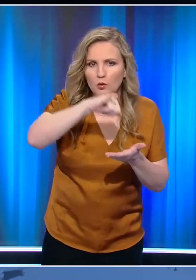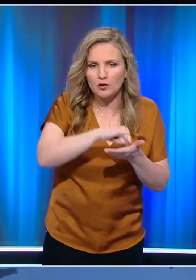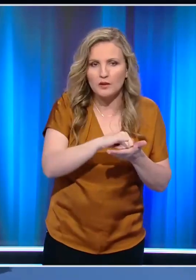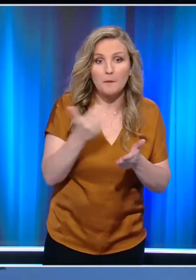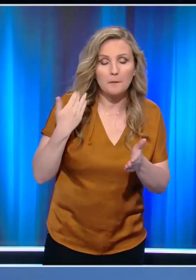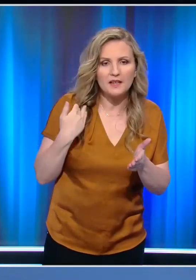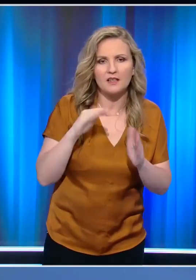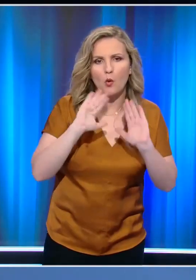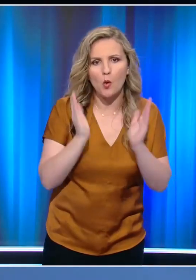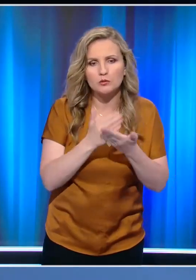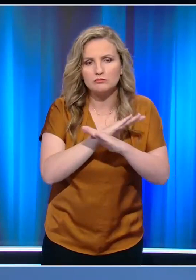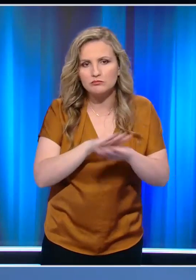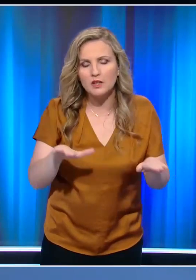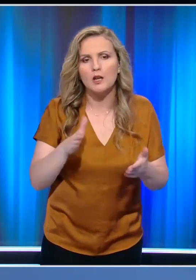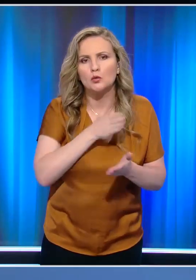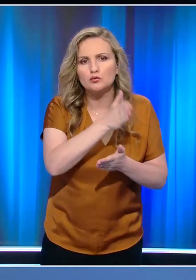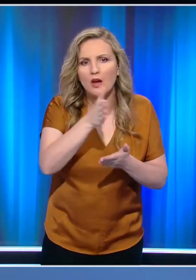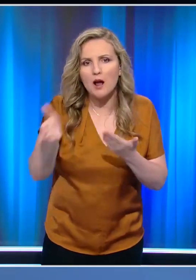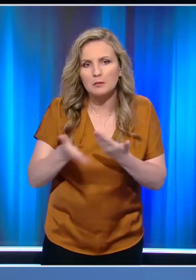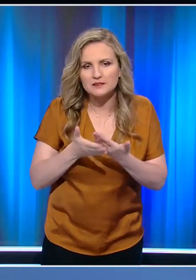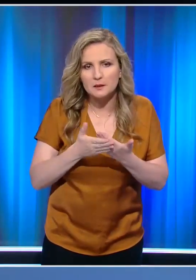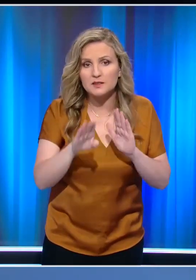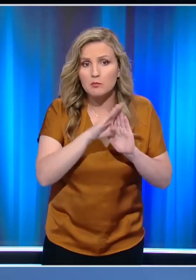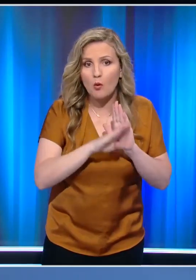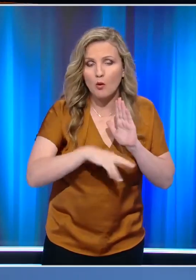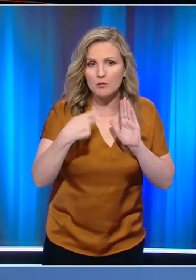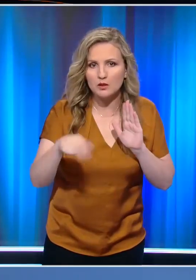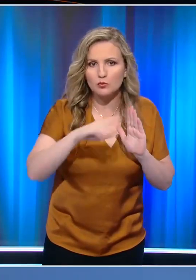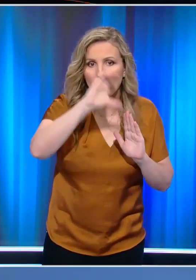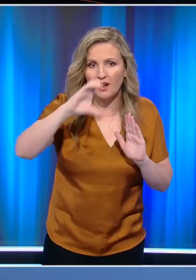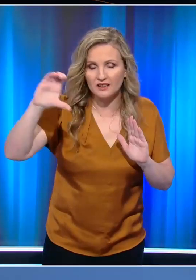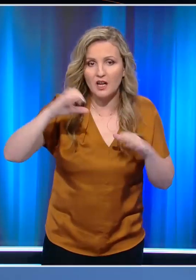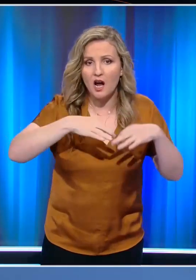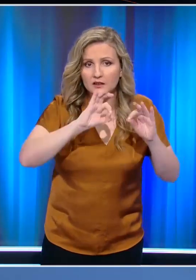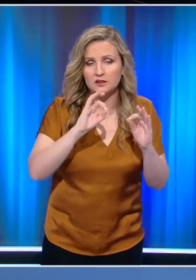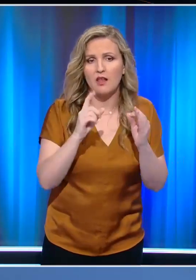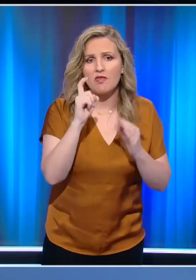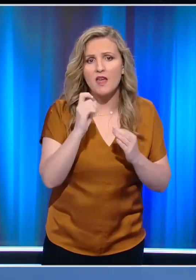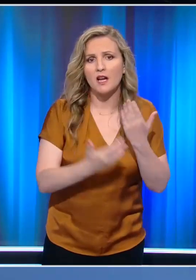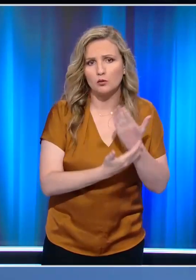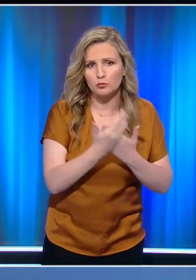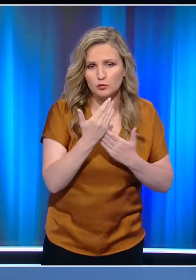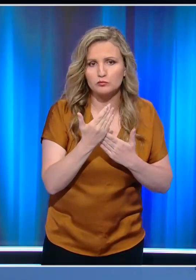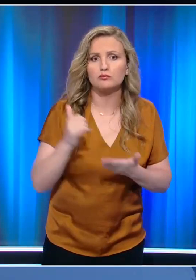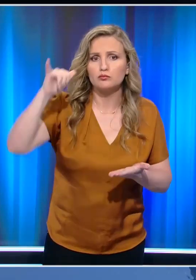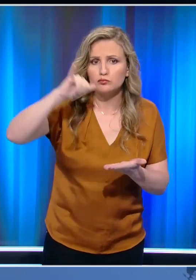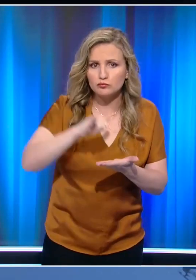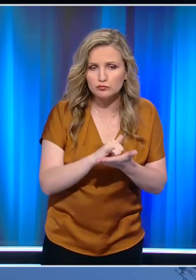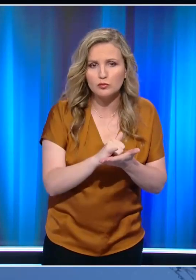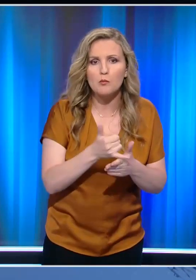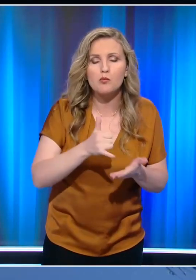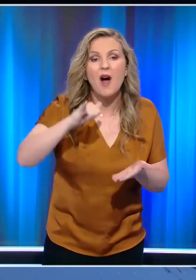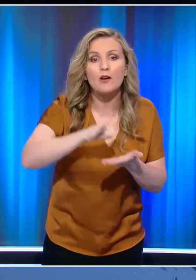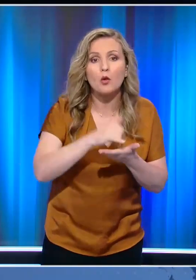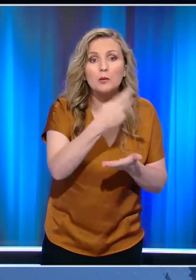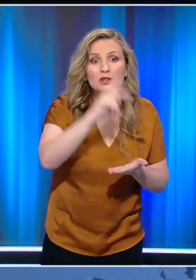της επίσκεψής του εδώ στη Θράκη. Ένα πρόγραμμα το οποίο άρχισε στις 10 η ώρα το πρωί με την άφηξή του στο αεροδρόμιο της